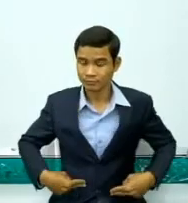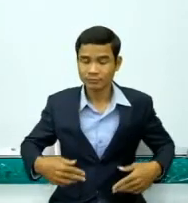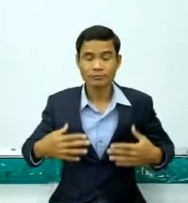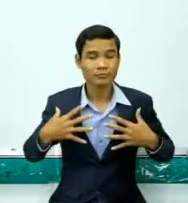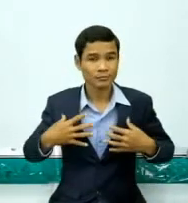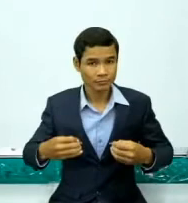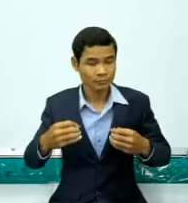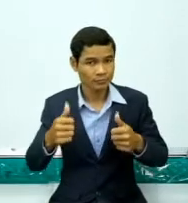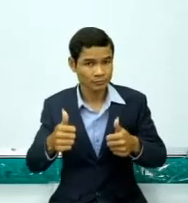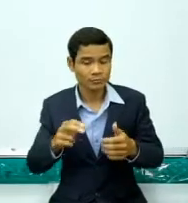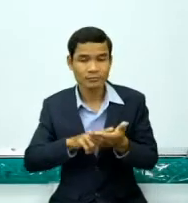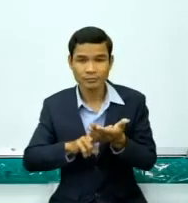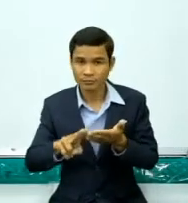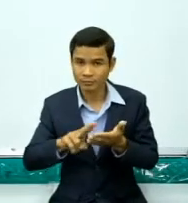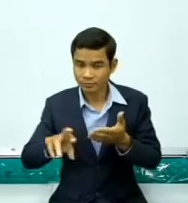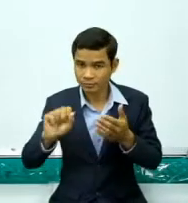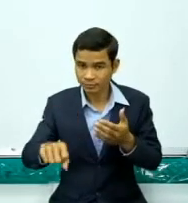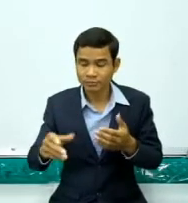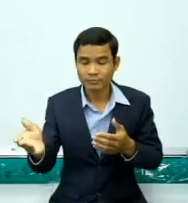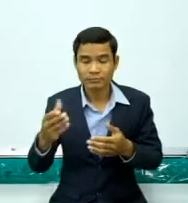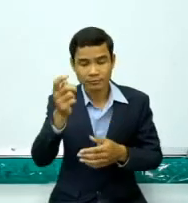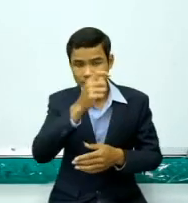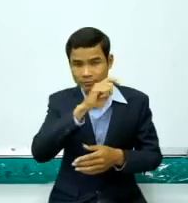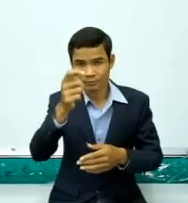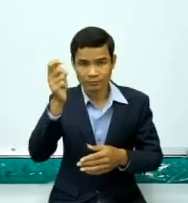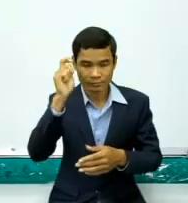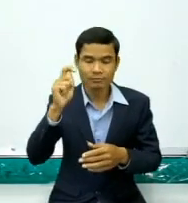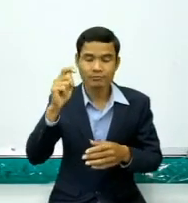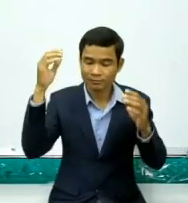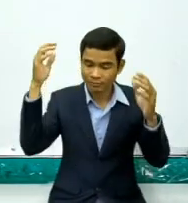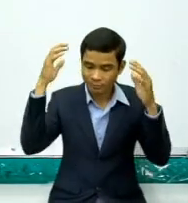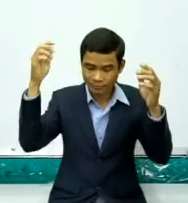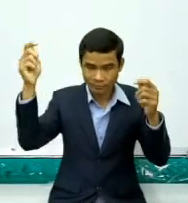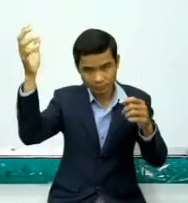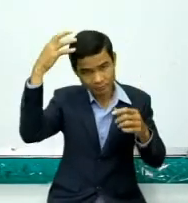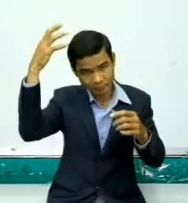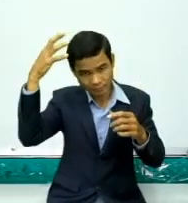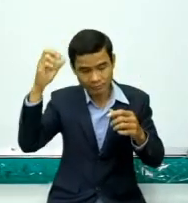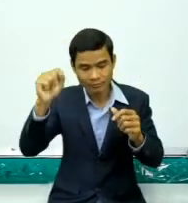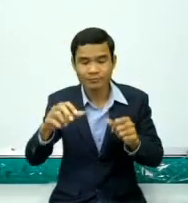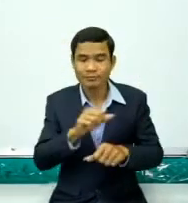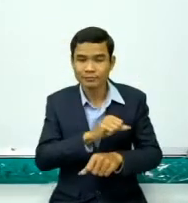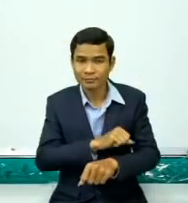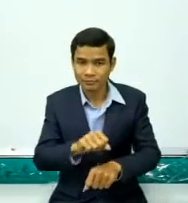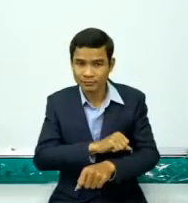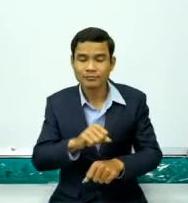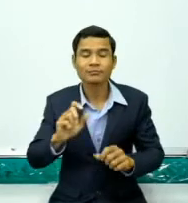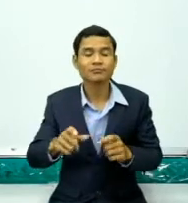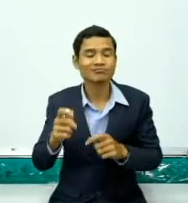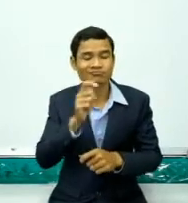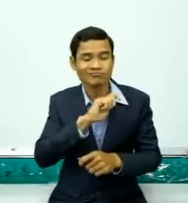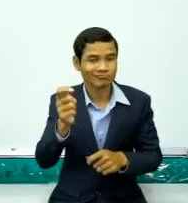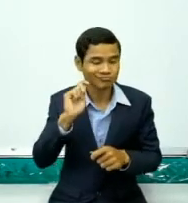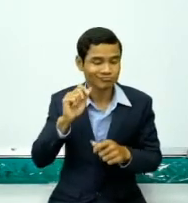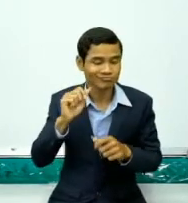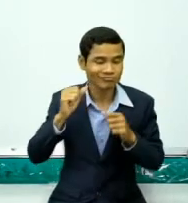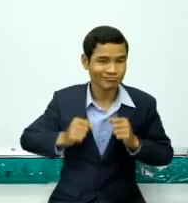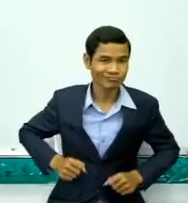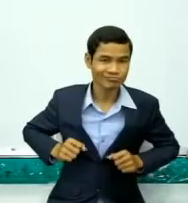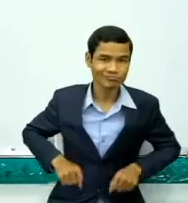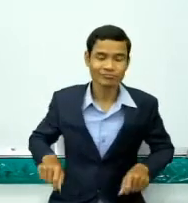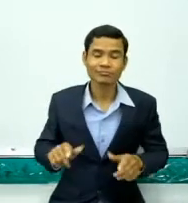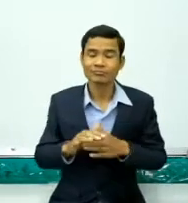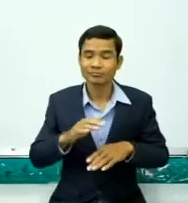máy. Chà, đưa chìa, ngụt tắc, đốc luôn chì mùi nâng sạp bú, rưu cơ con. Chà, liếc